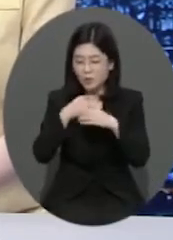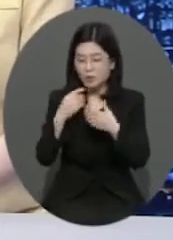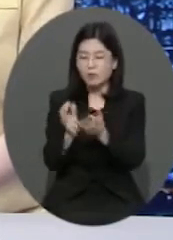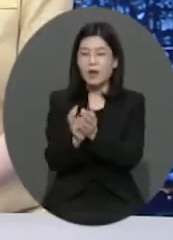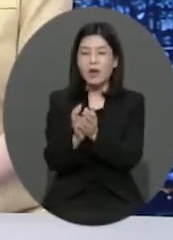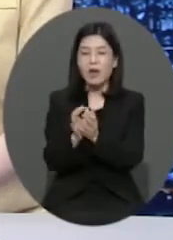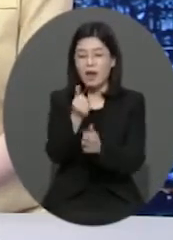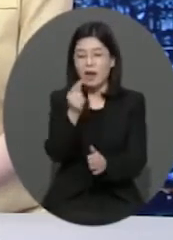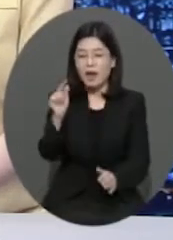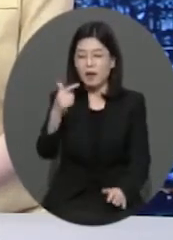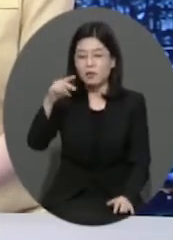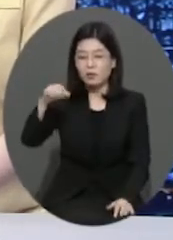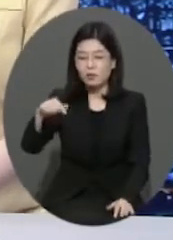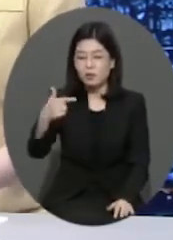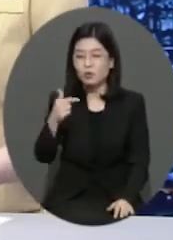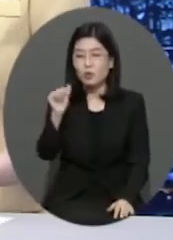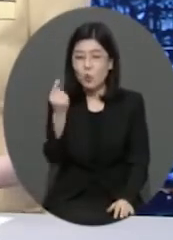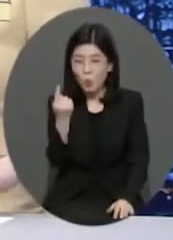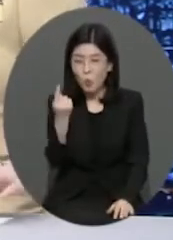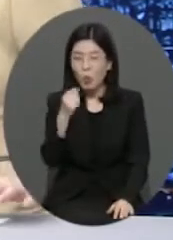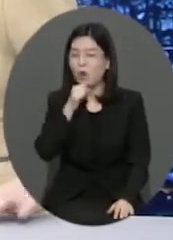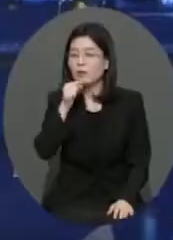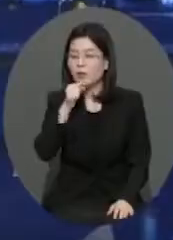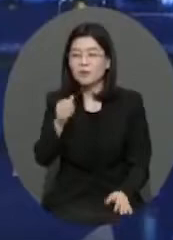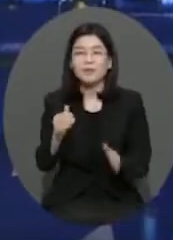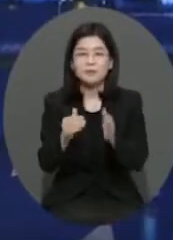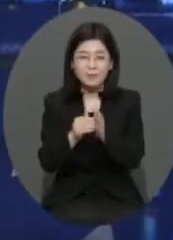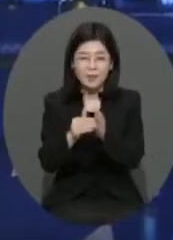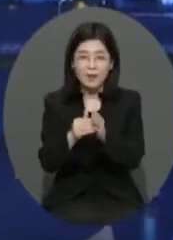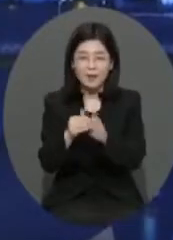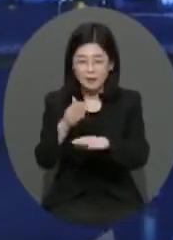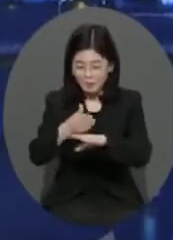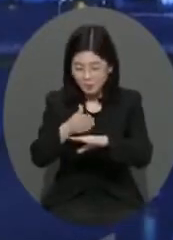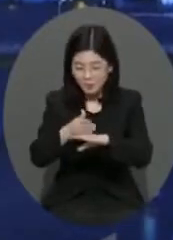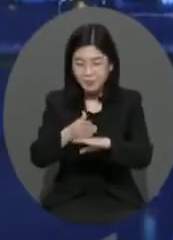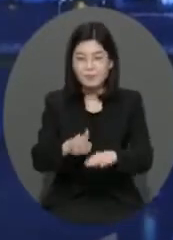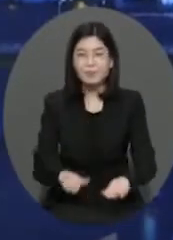원내대변인도 함께 했습니다 오늘 말씀 잘 들었습니다 4 잘들었습니다